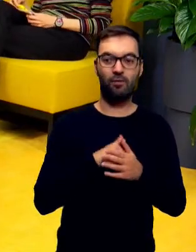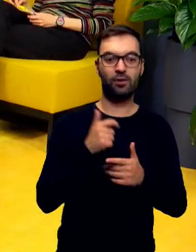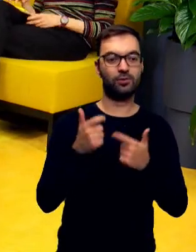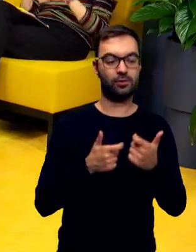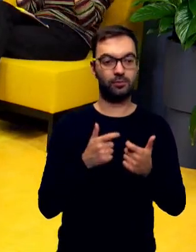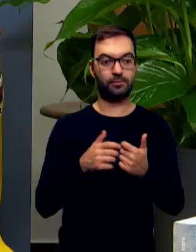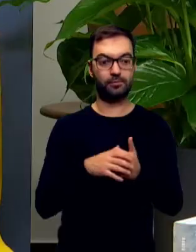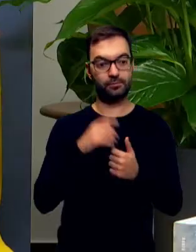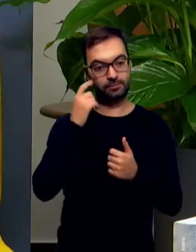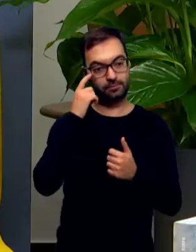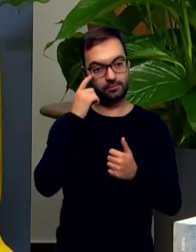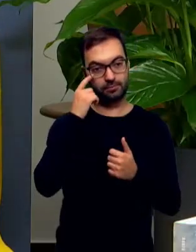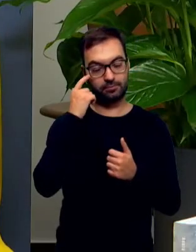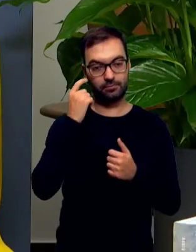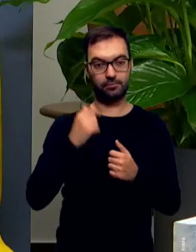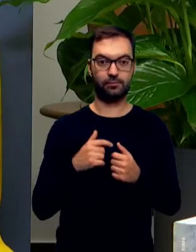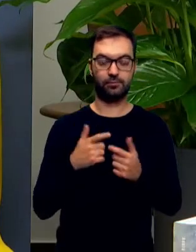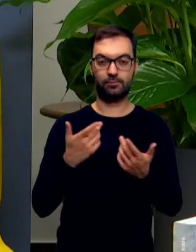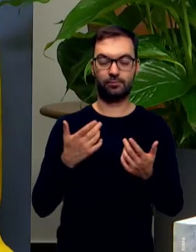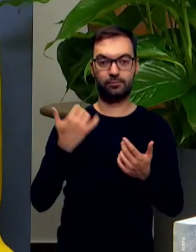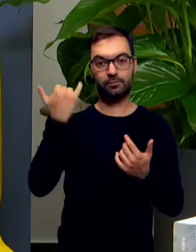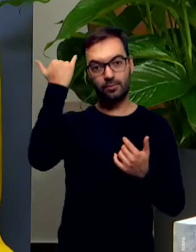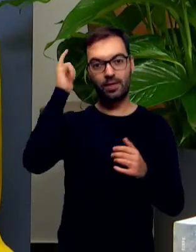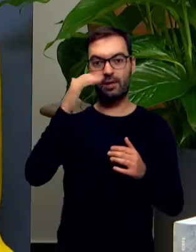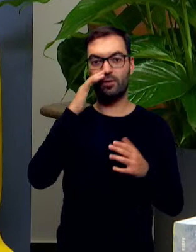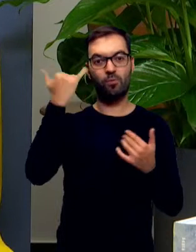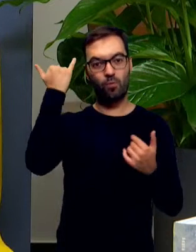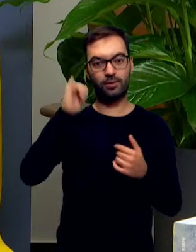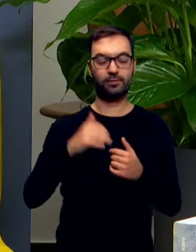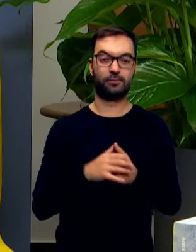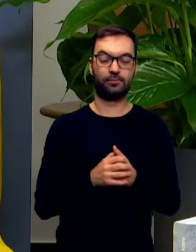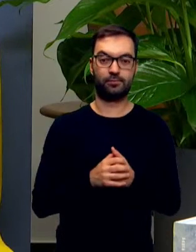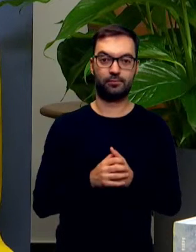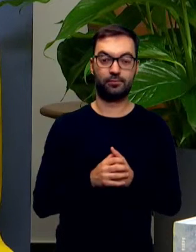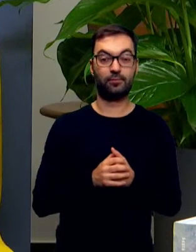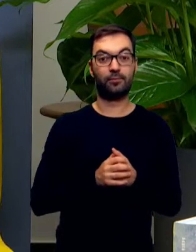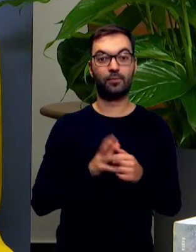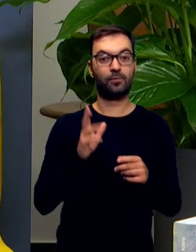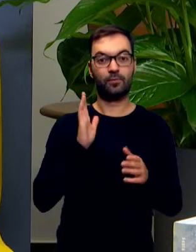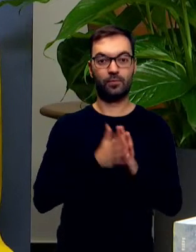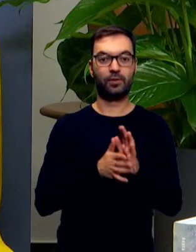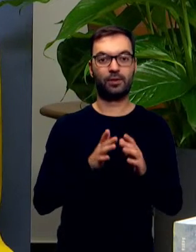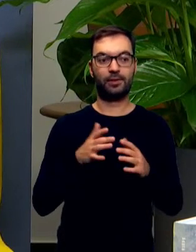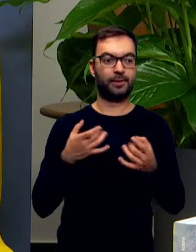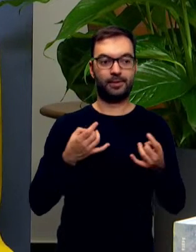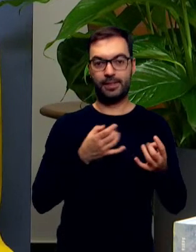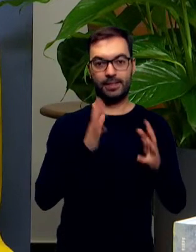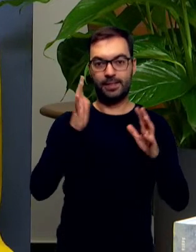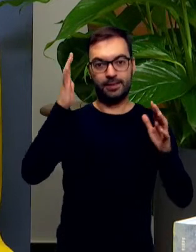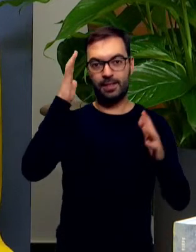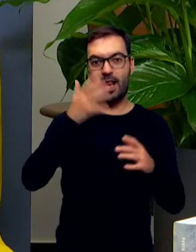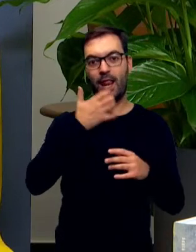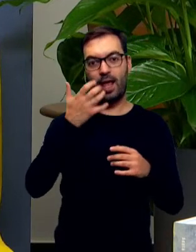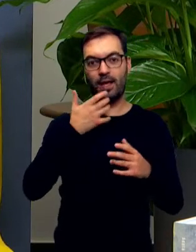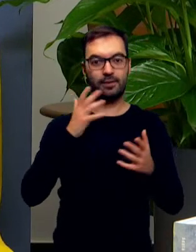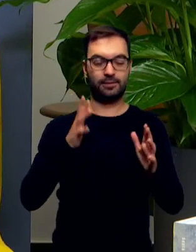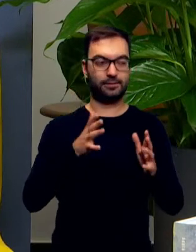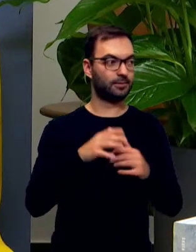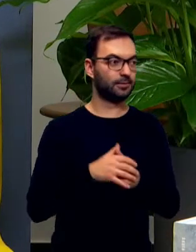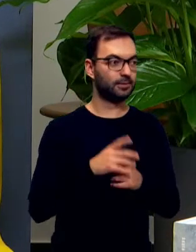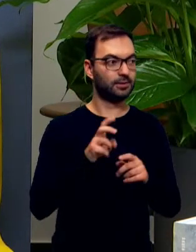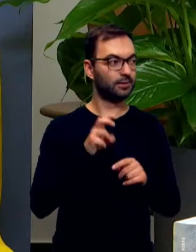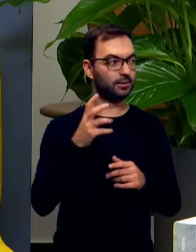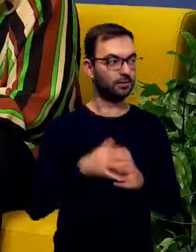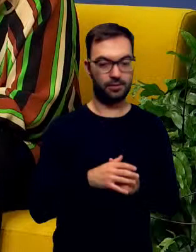zrobić i jakie tutaj były po prostu błędy popełnione, czy to był taki właśnie pęd letni,